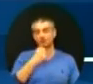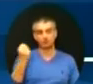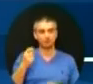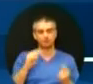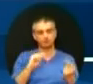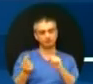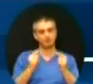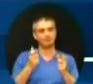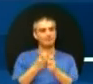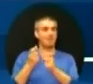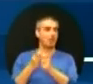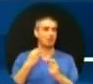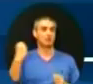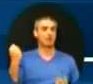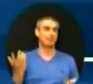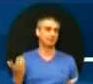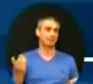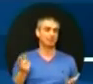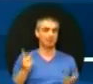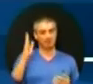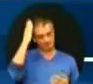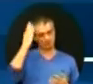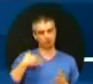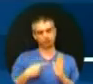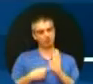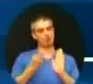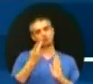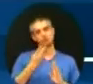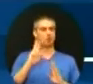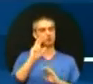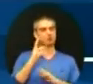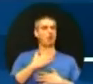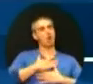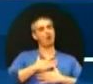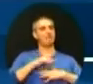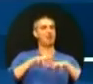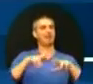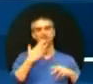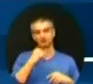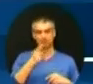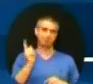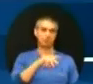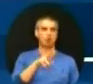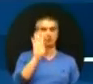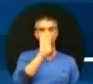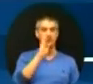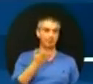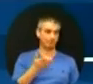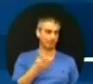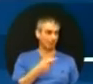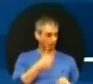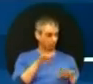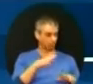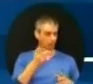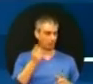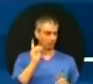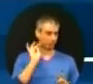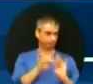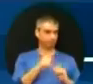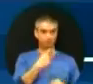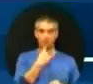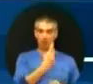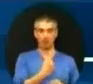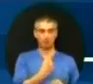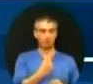אז זה קרב בין מפלגות הימין. בנט רוצה להראות שהוא עוד יותר אוהב ארץ ישראל מאשר בנימין נתניהו. ראש הממשלה הכניס לו אתמול, הוא